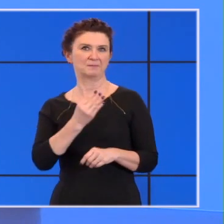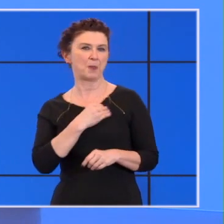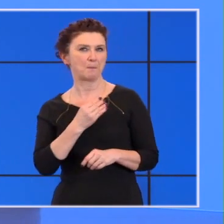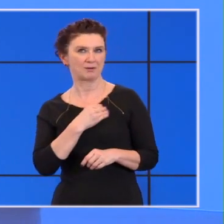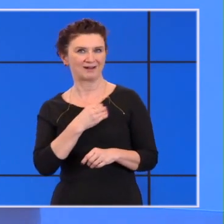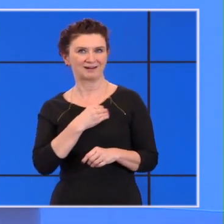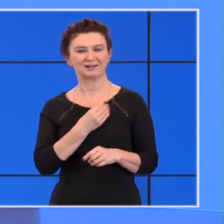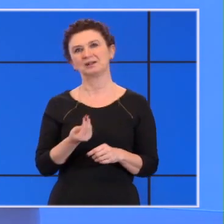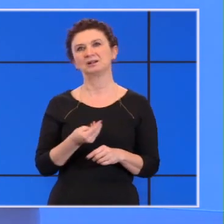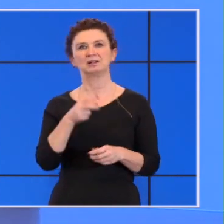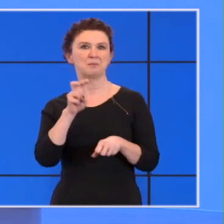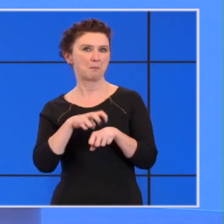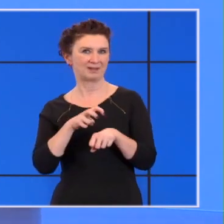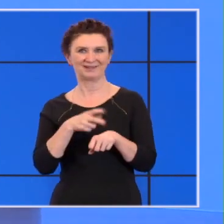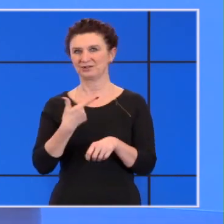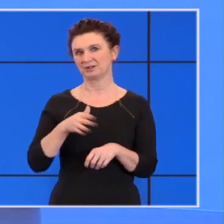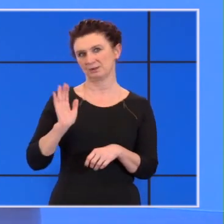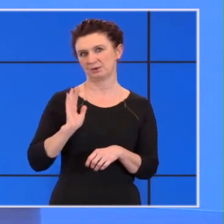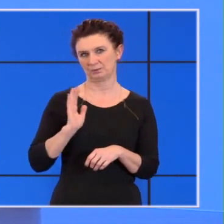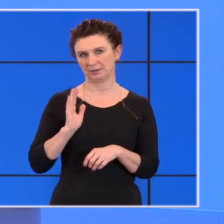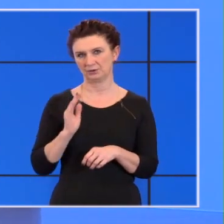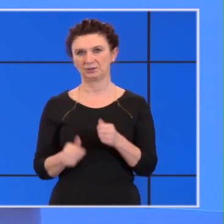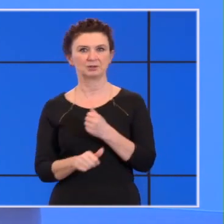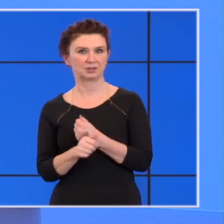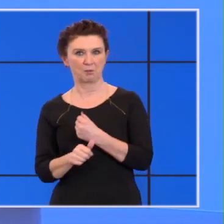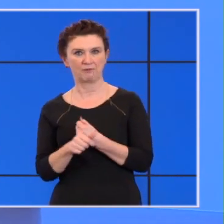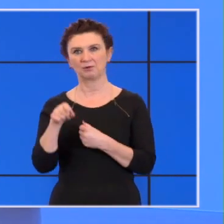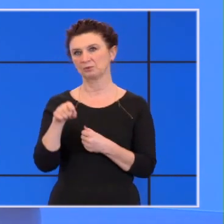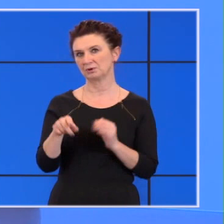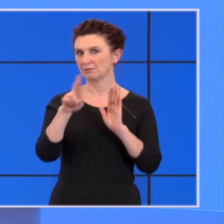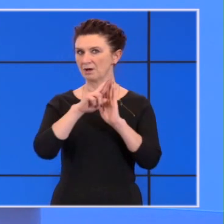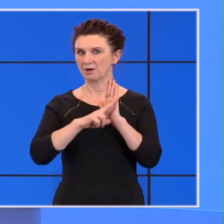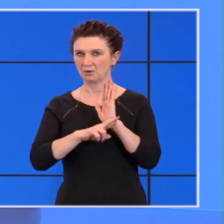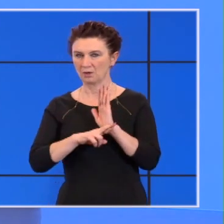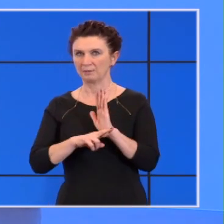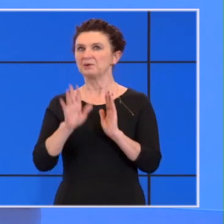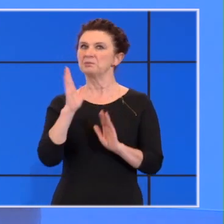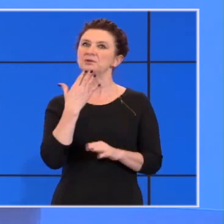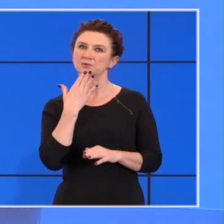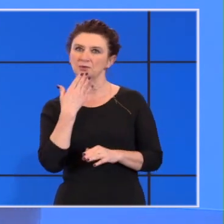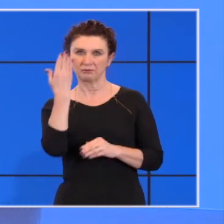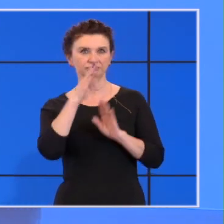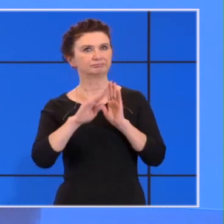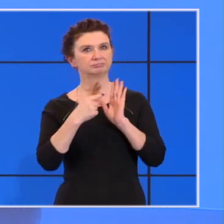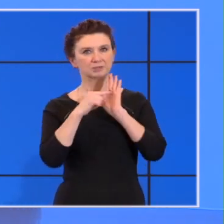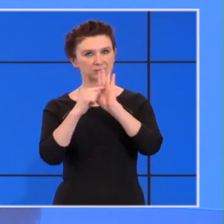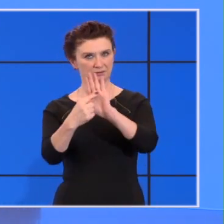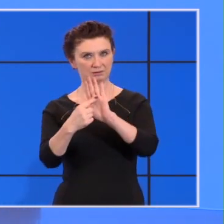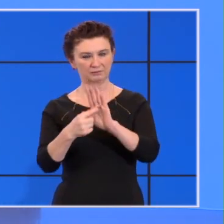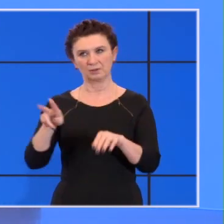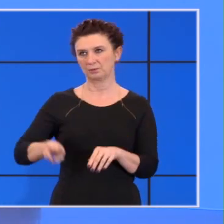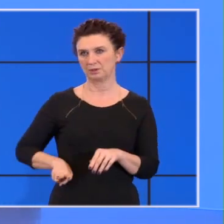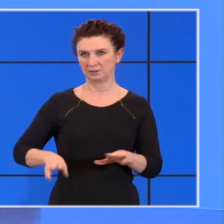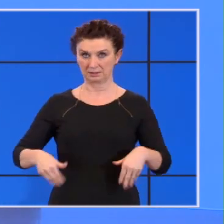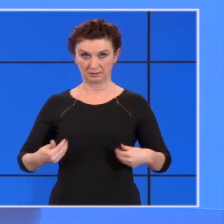to uregulowanie, które dzisiaj będzie prezentował za chwilę pan minister Arłukowicz, jest uregulowaniem, które po